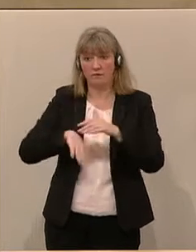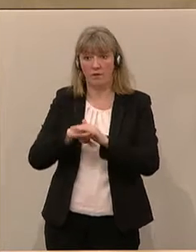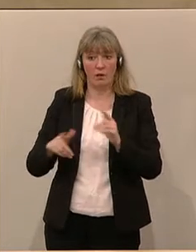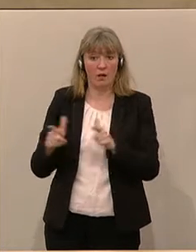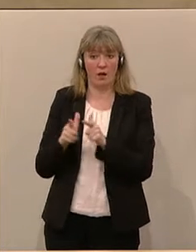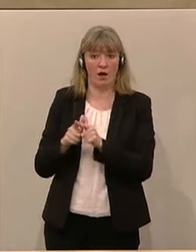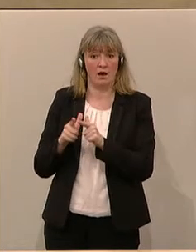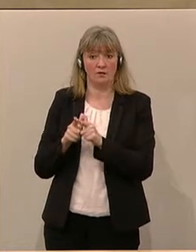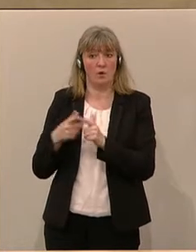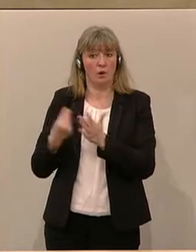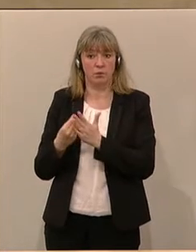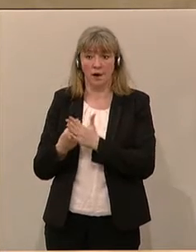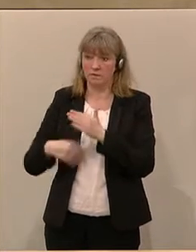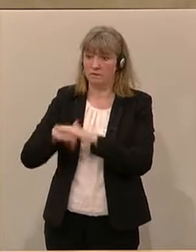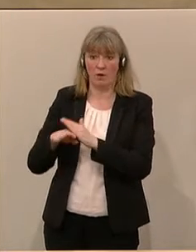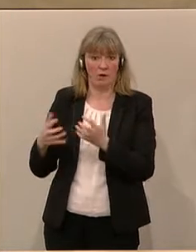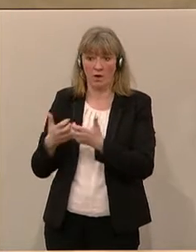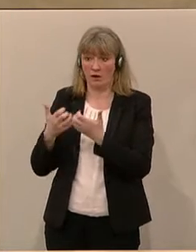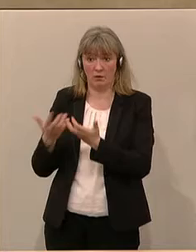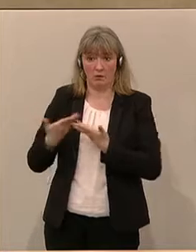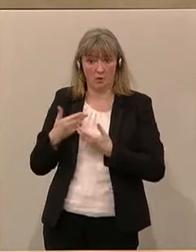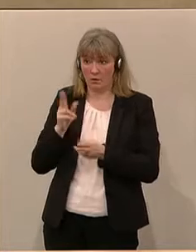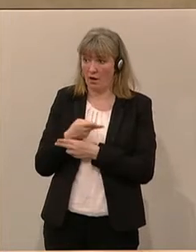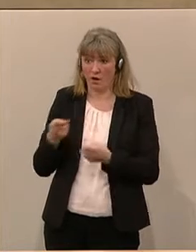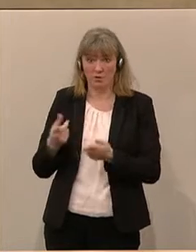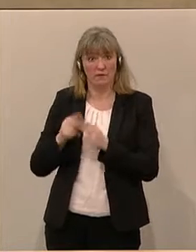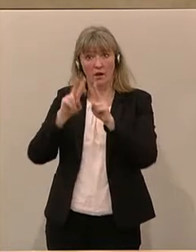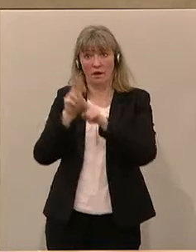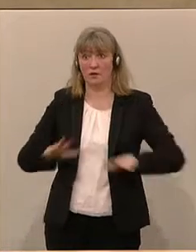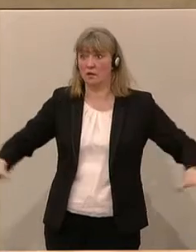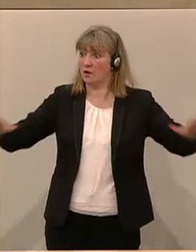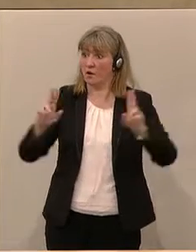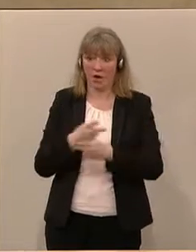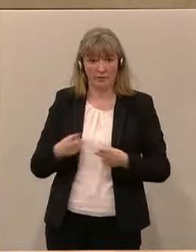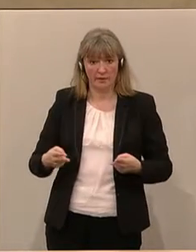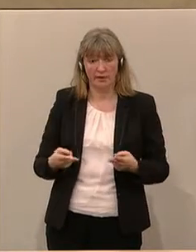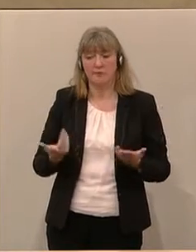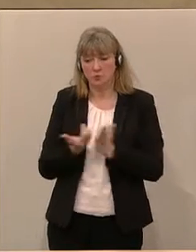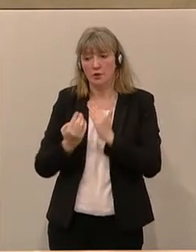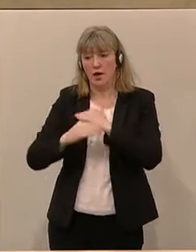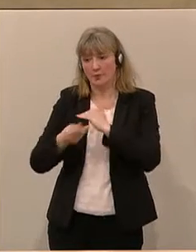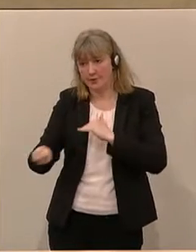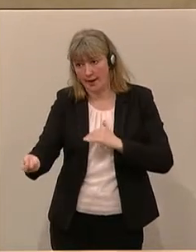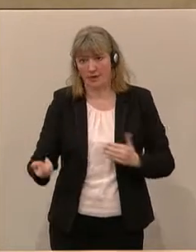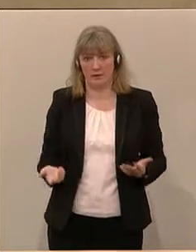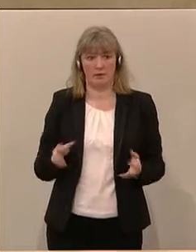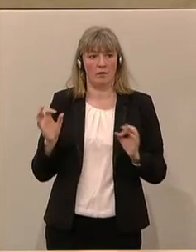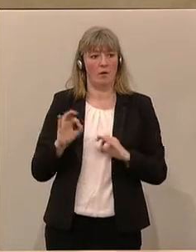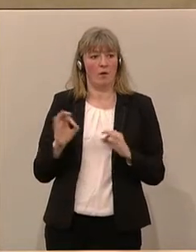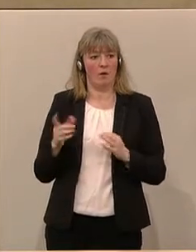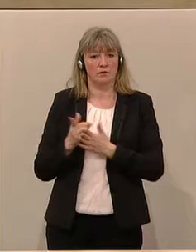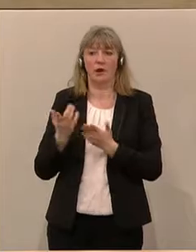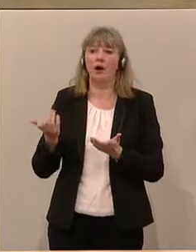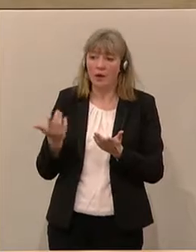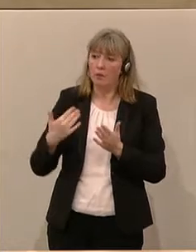Preise über die Produkte erreichen können in einem internationalen Marktumfeld, aber vor allem auch Ausgleiche für Mehrleistungen, die hier